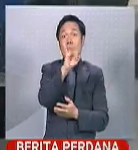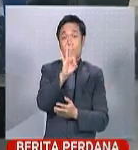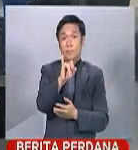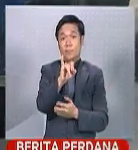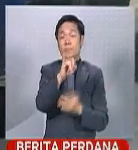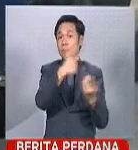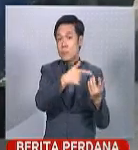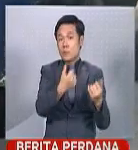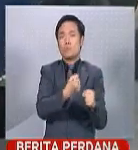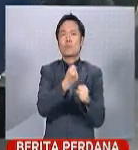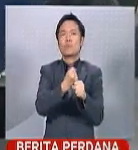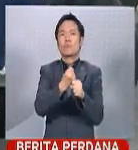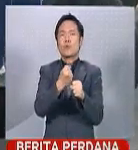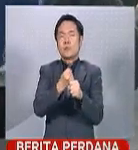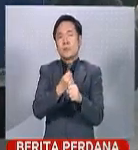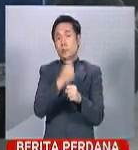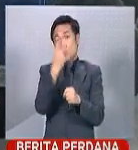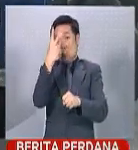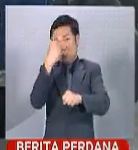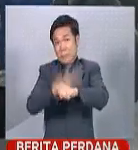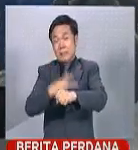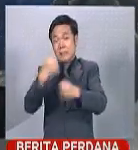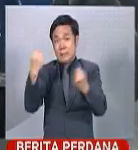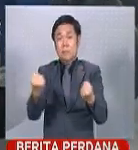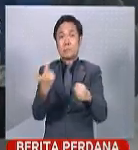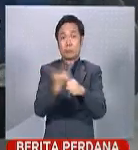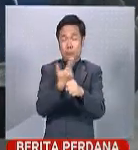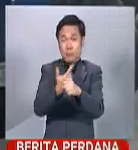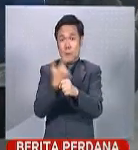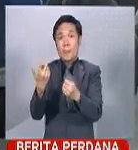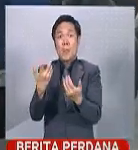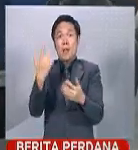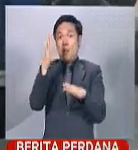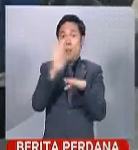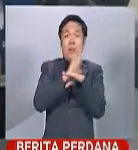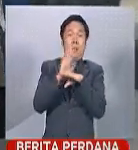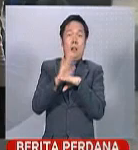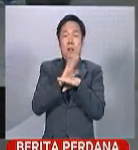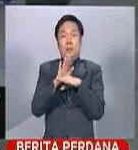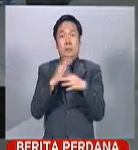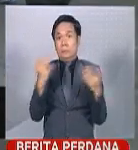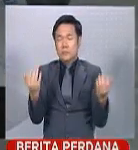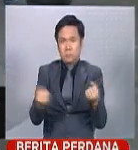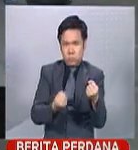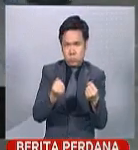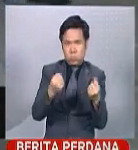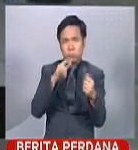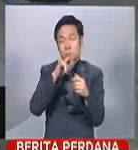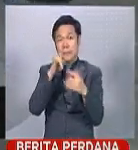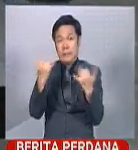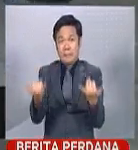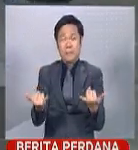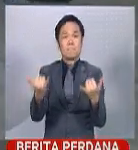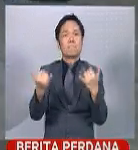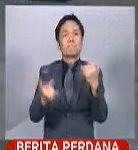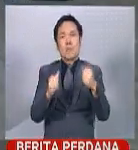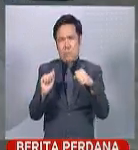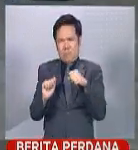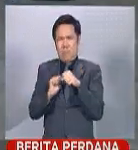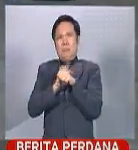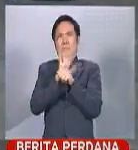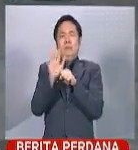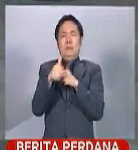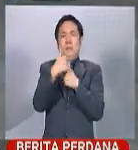bersama pasukan yang kini dibimbing oleh matzan Man Aris kerana kesibukan tugas apatah lagi ketika negara sedang berdepan penularan